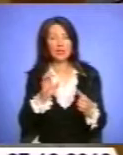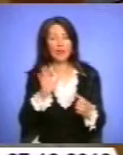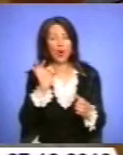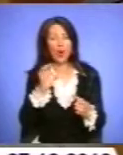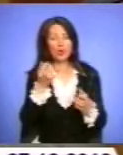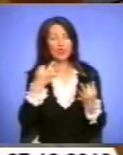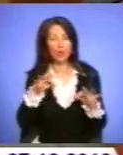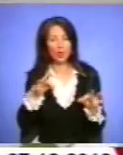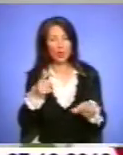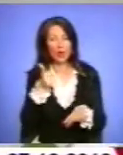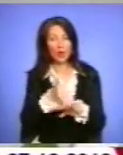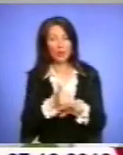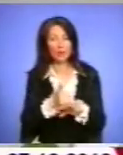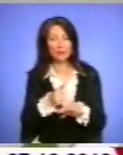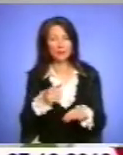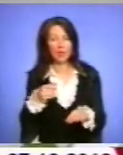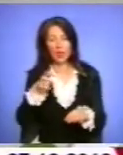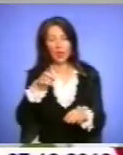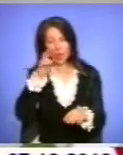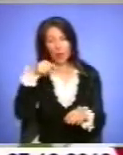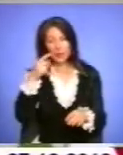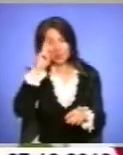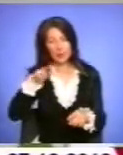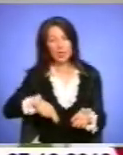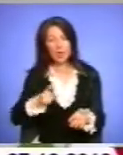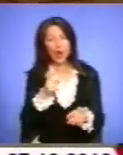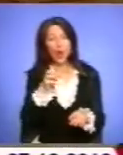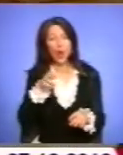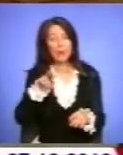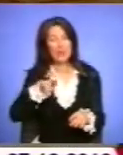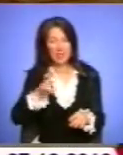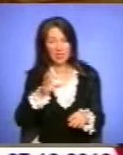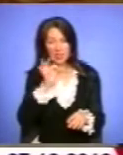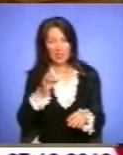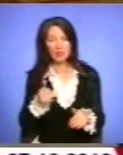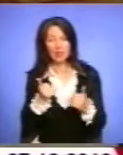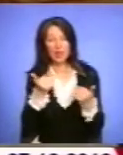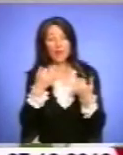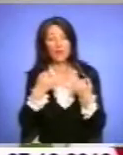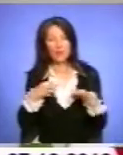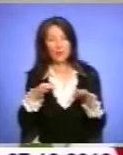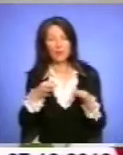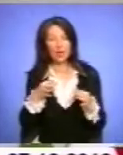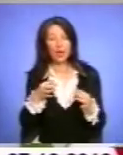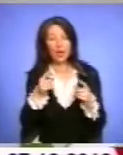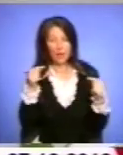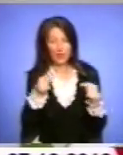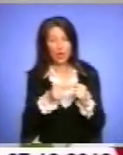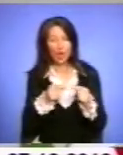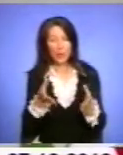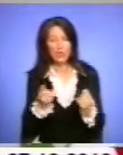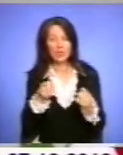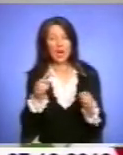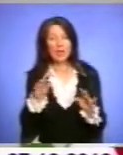Голова облдержадміністрації Валентин Хоптян наголосив, для вірного прийняття рішень необхідна спільна робота. Без політичної